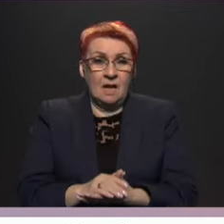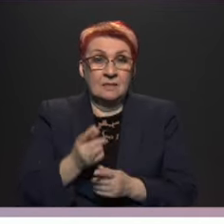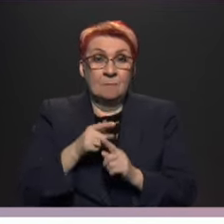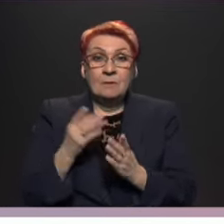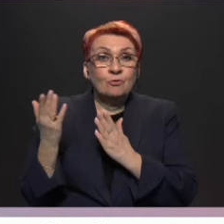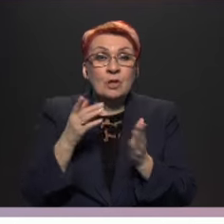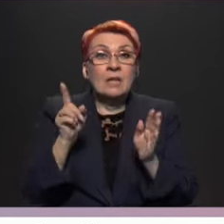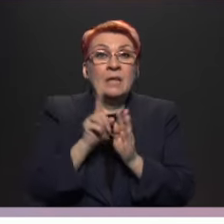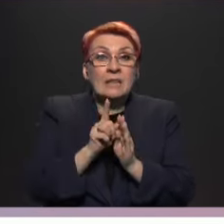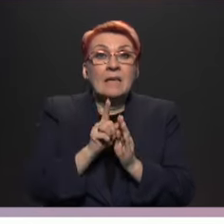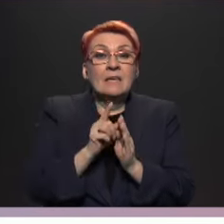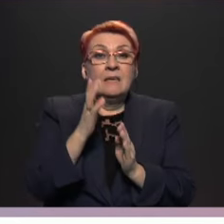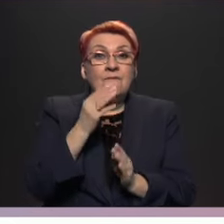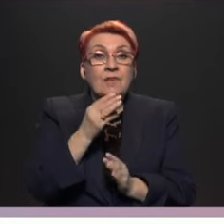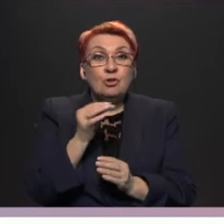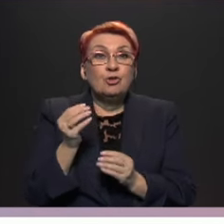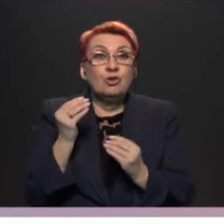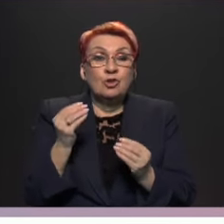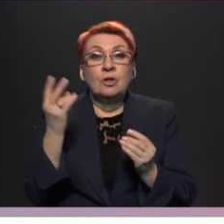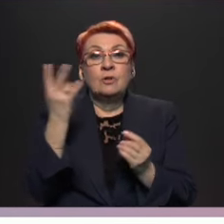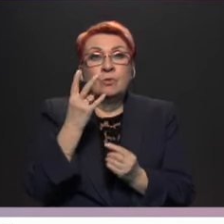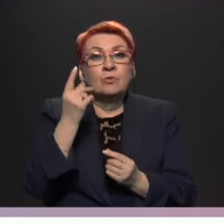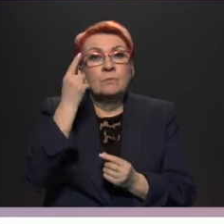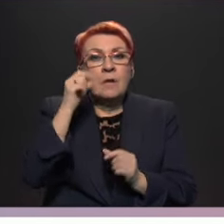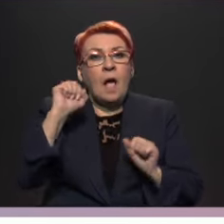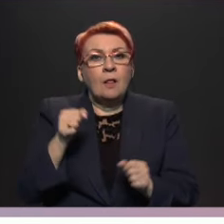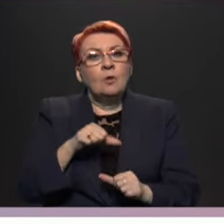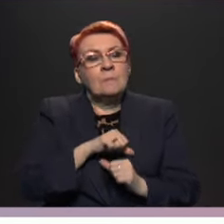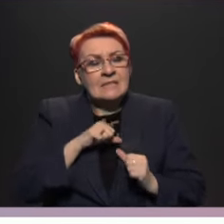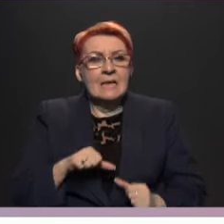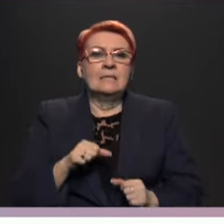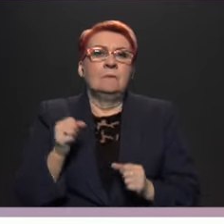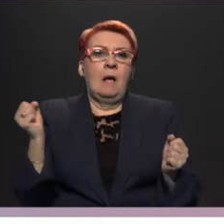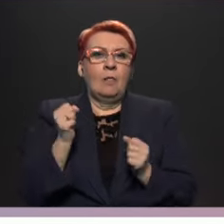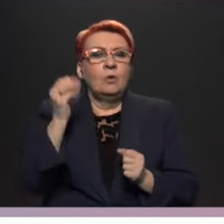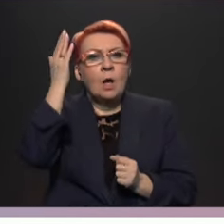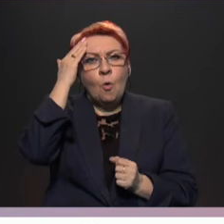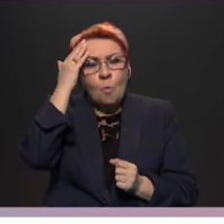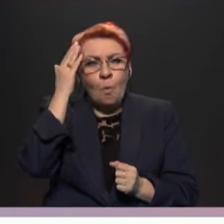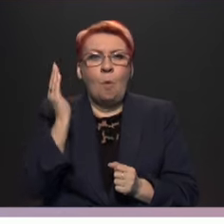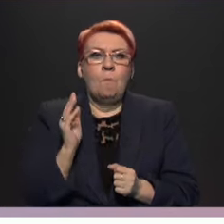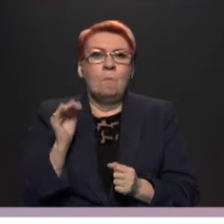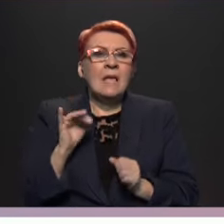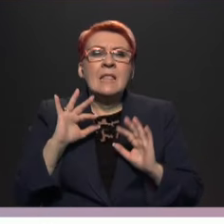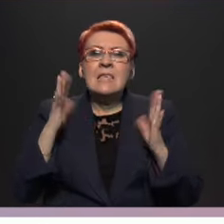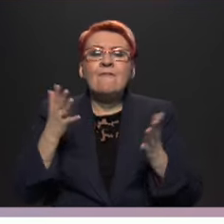читая такие вещи, нужно обязательно воспринимать их холодным сердцем, холодным умом, и ни в коем случае